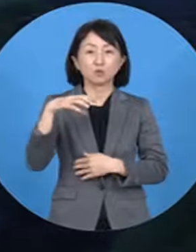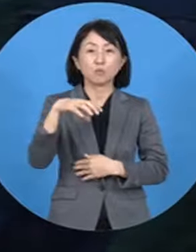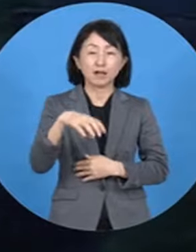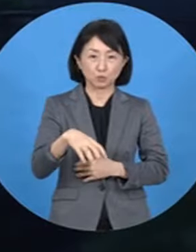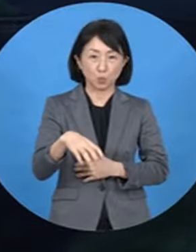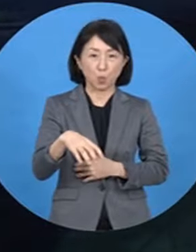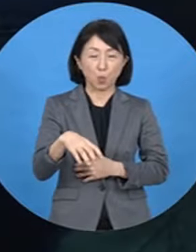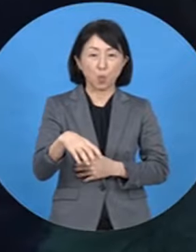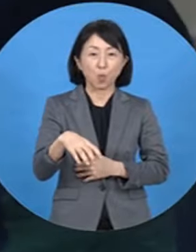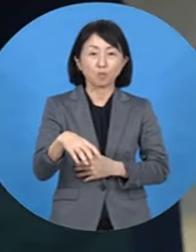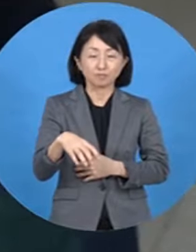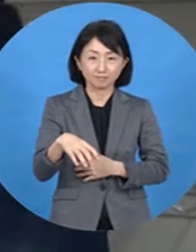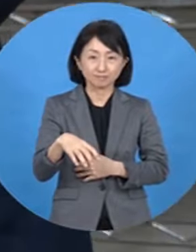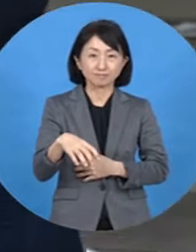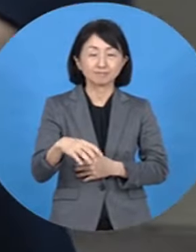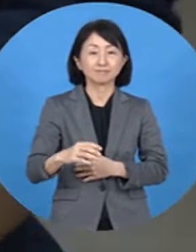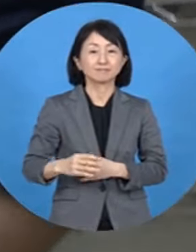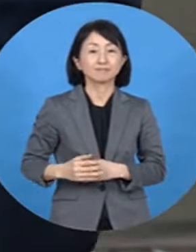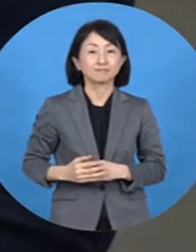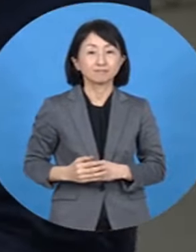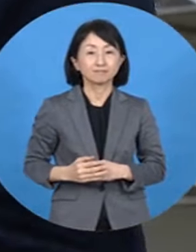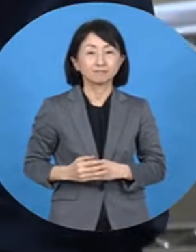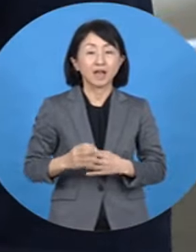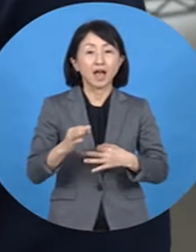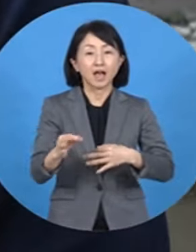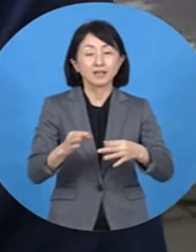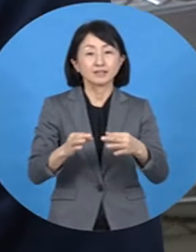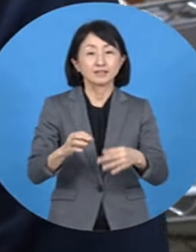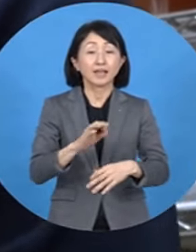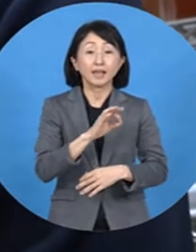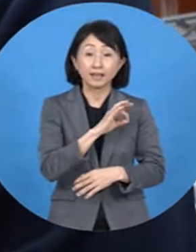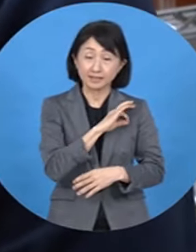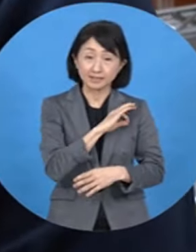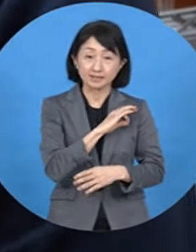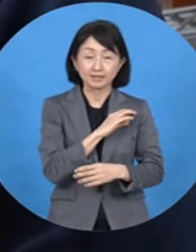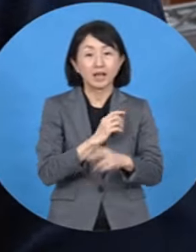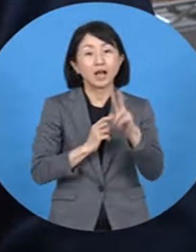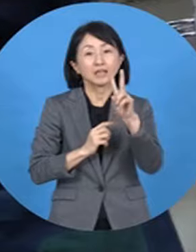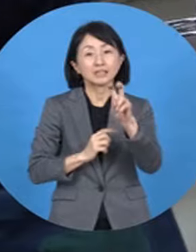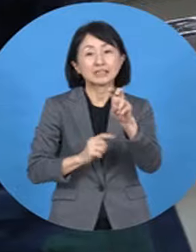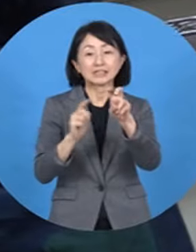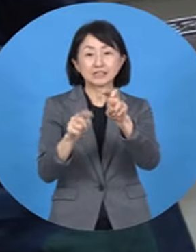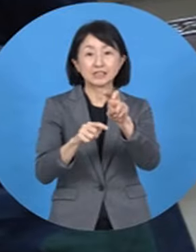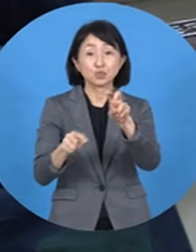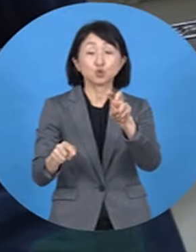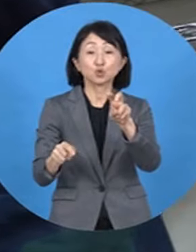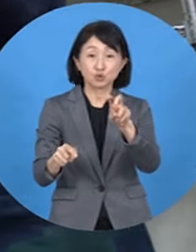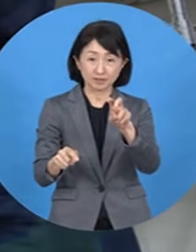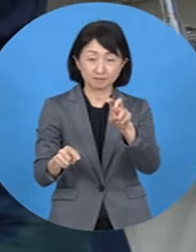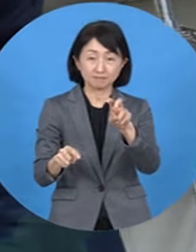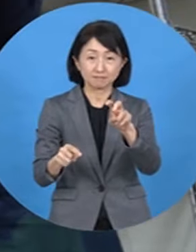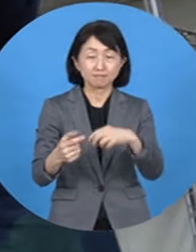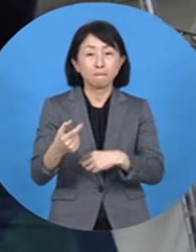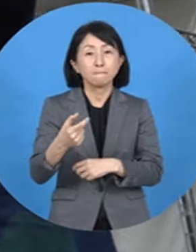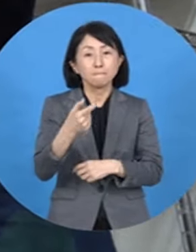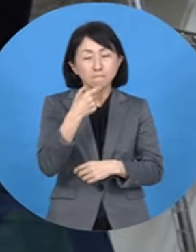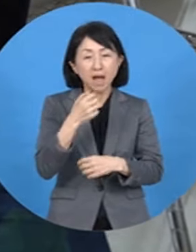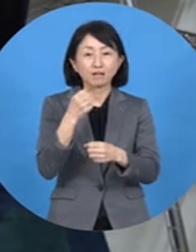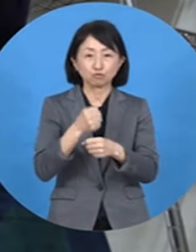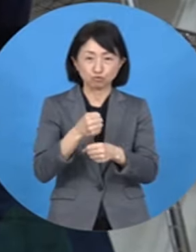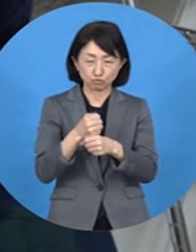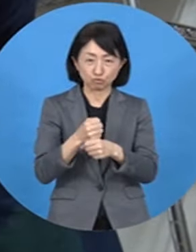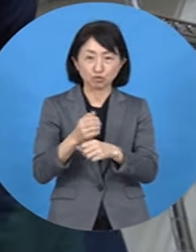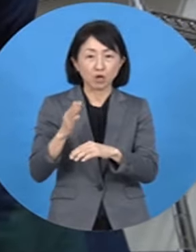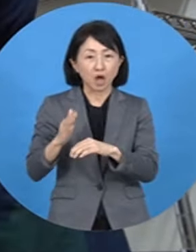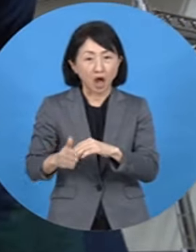い、 こちらのお店で従業員として働く20名の施設利用者は、パンを作ったり料理の